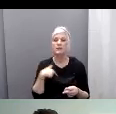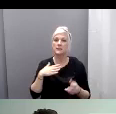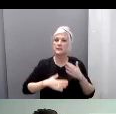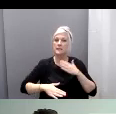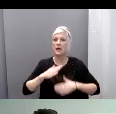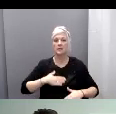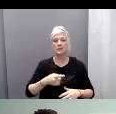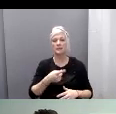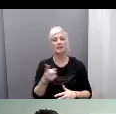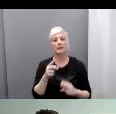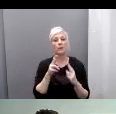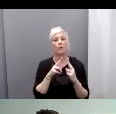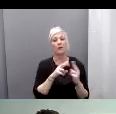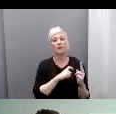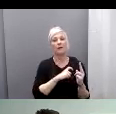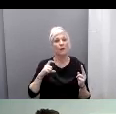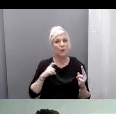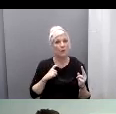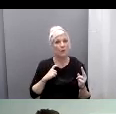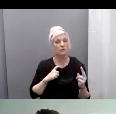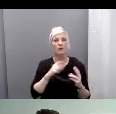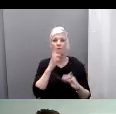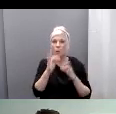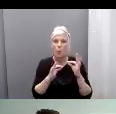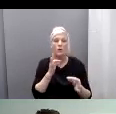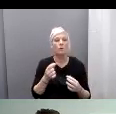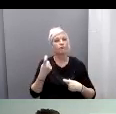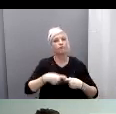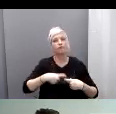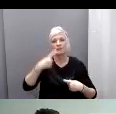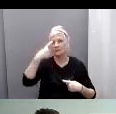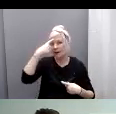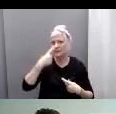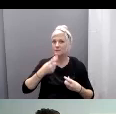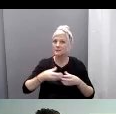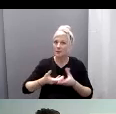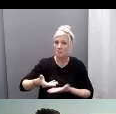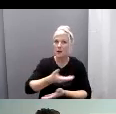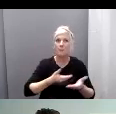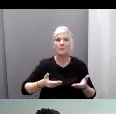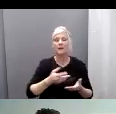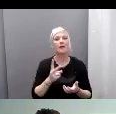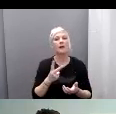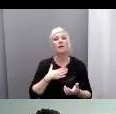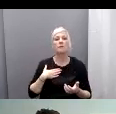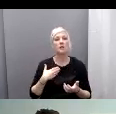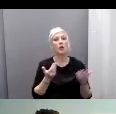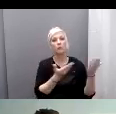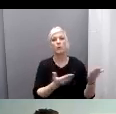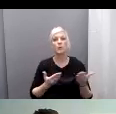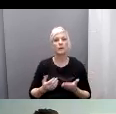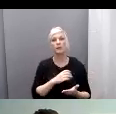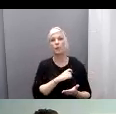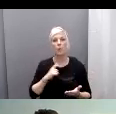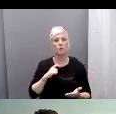ni kontaktar oss om ni har frågor eller tankar kring samarbeten eller vill bjuda in oss